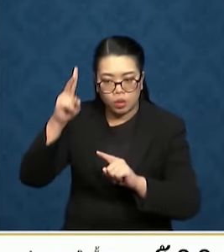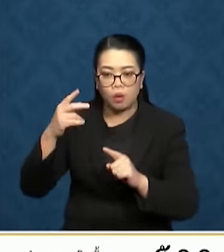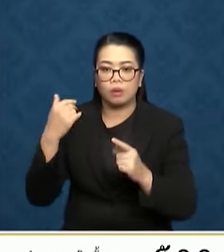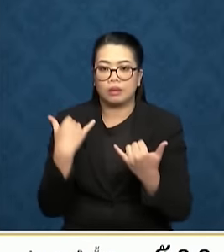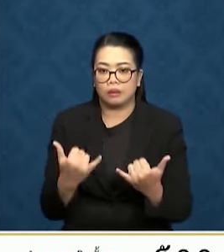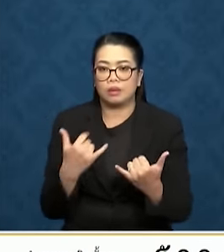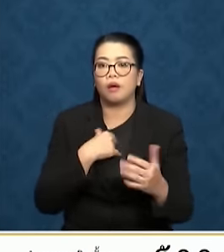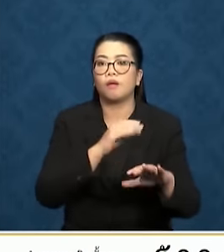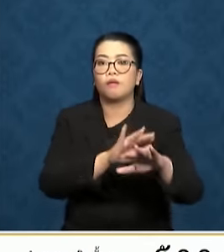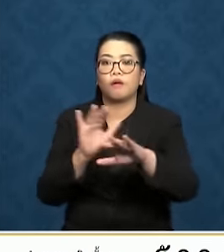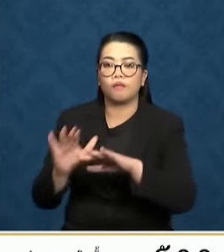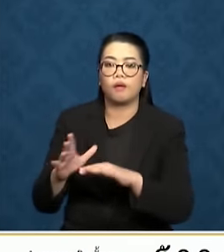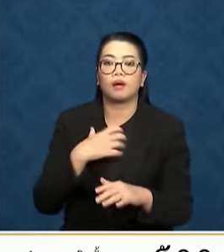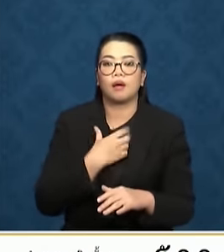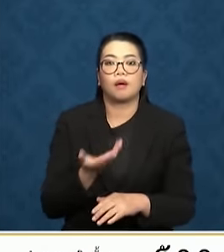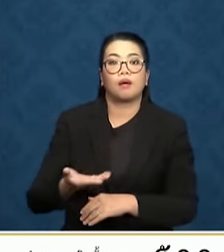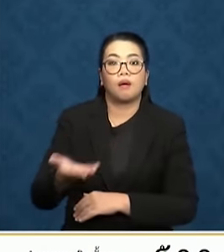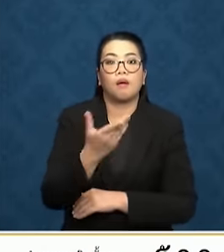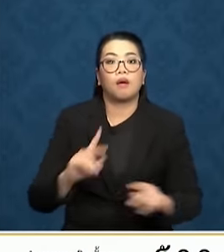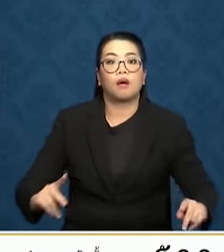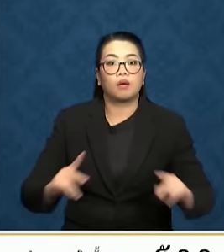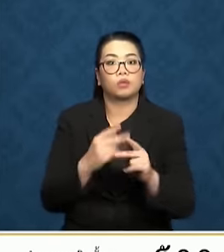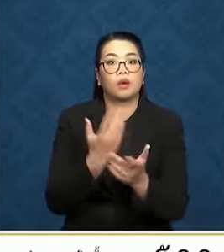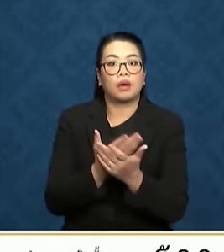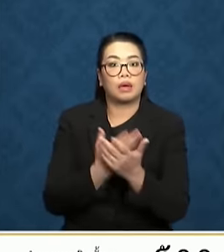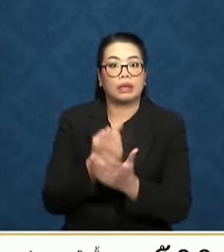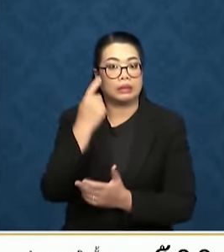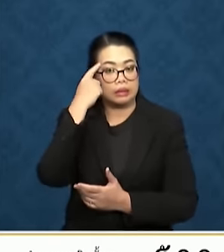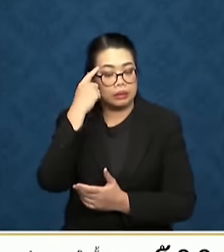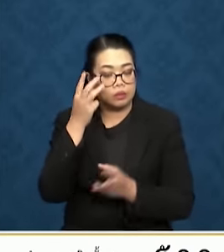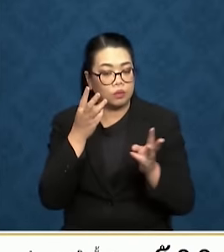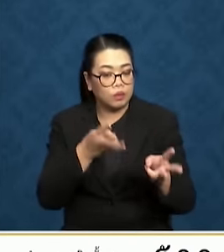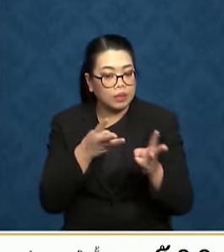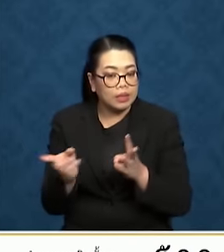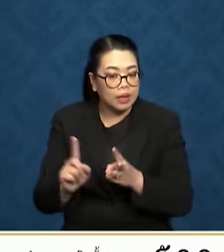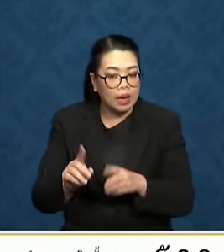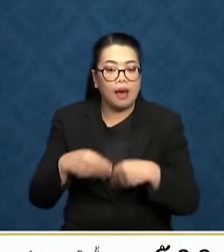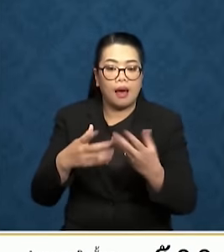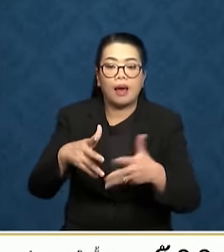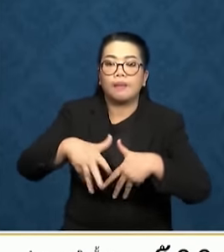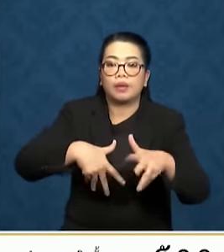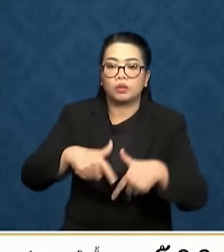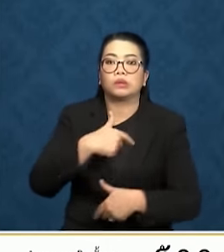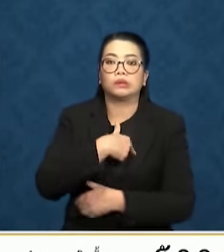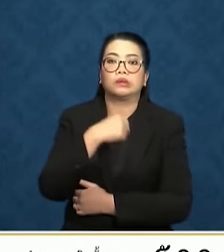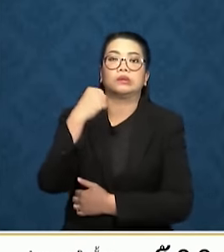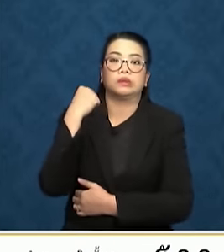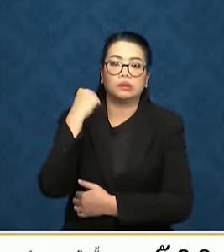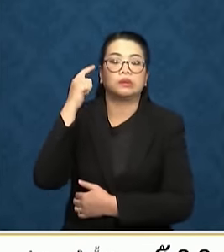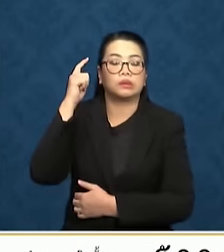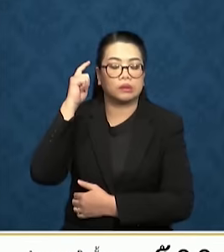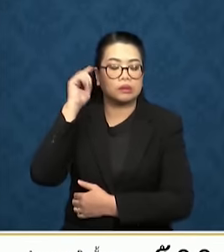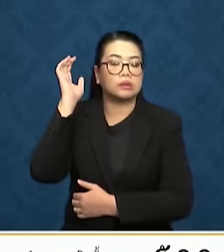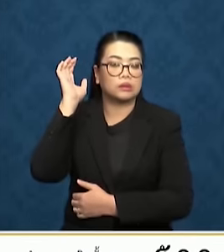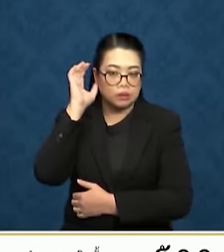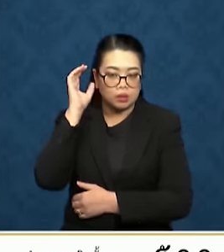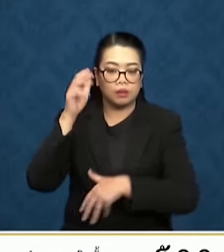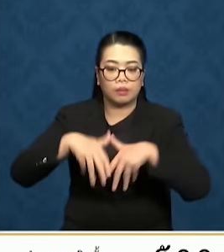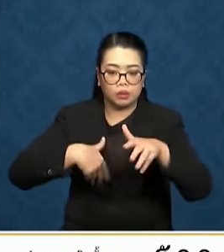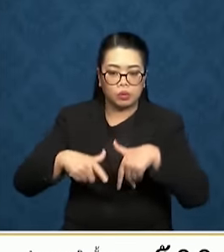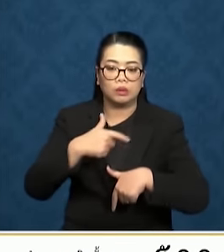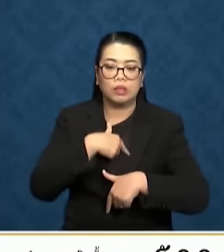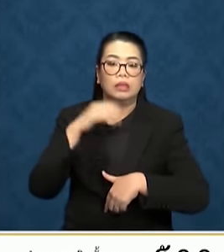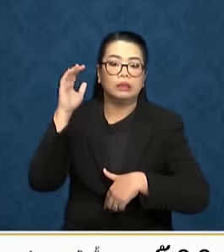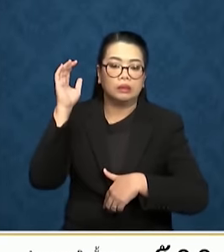ฉะนั้นตรรงนี้ก็อยากจะฟังจากทางกระทรวงการคลังครับว่ามีมาตรการอะไรให้ประชาชนเชื่อมั่นมีมาตรการอะไรที่ให้ประชาชนเชื่อ